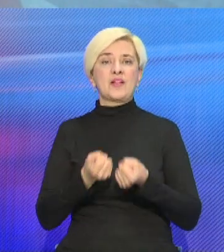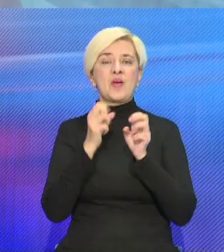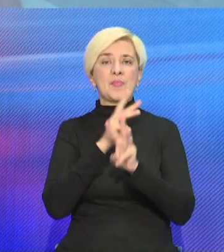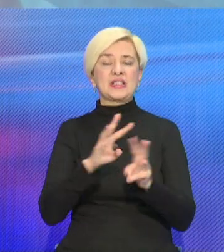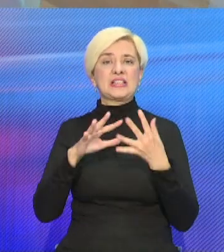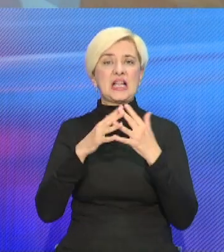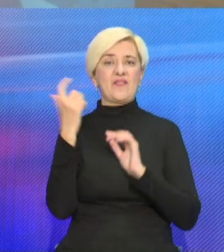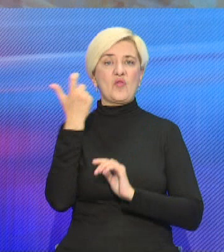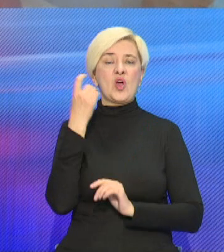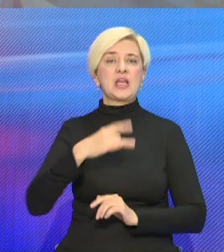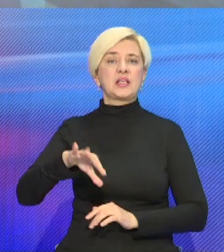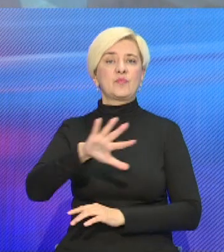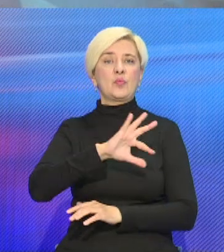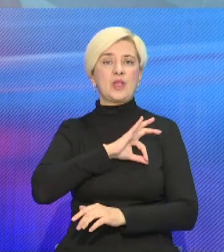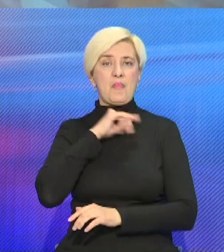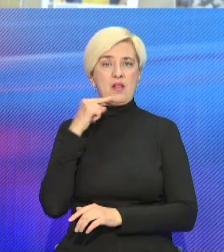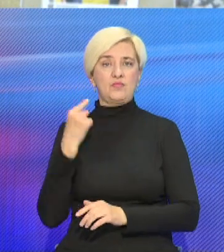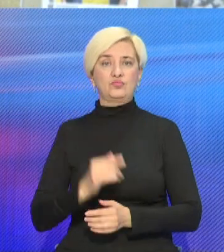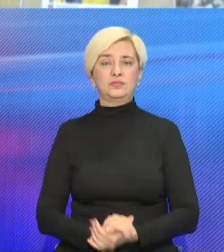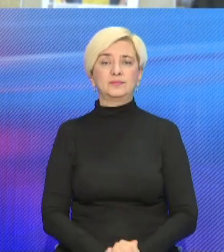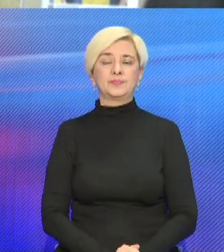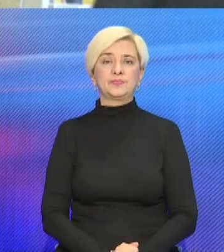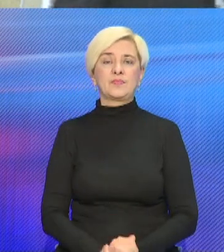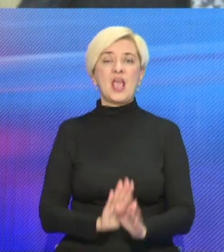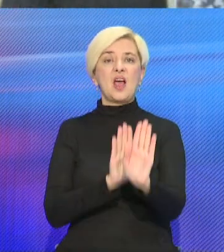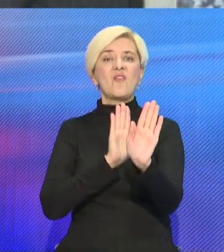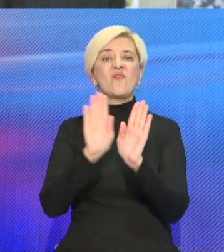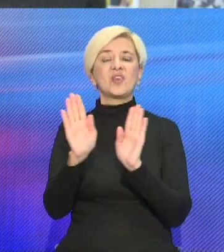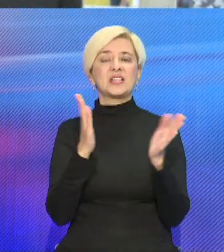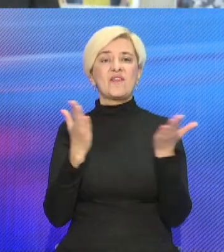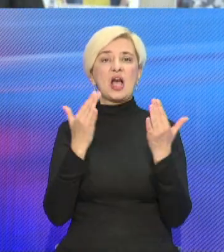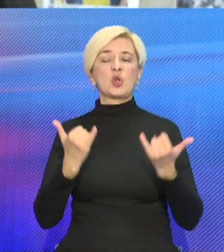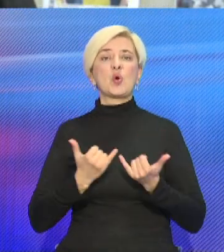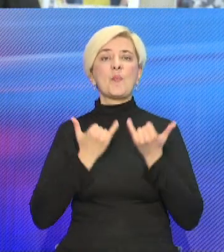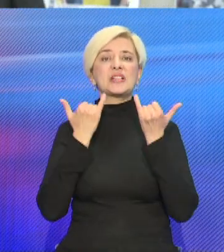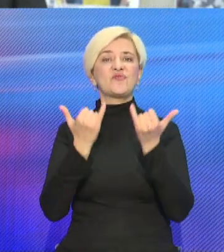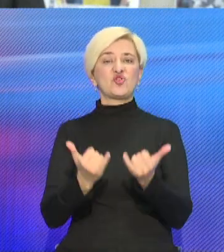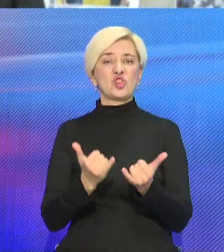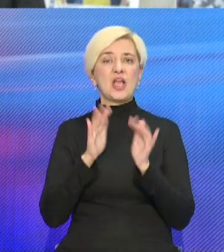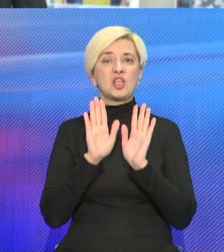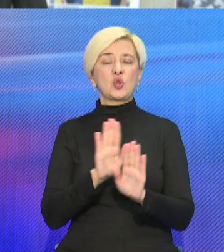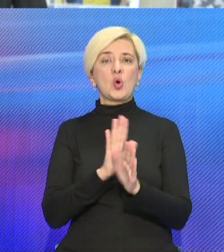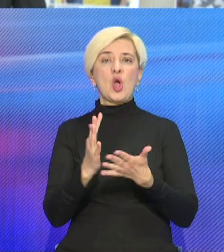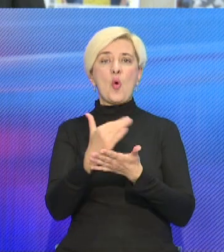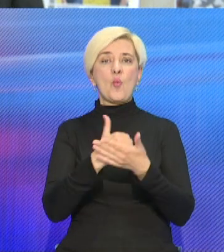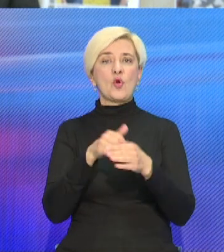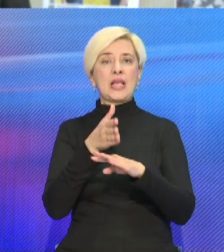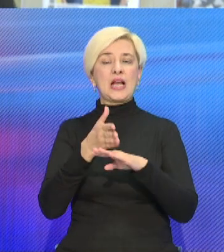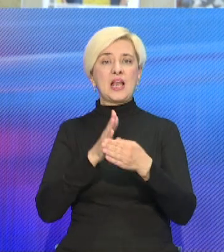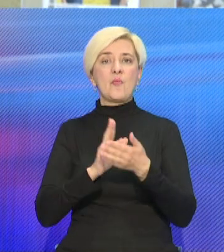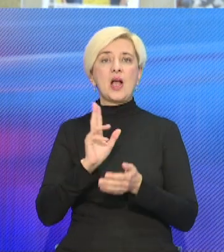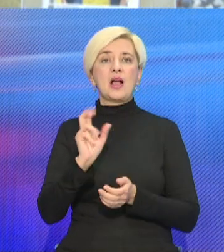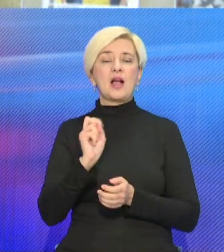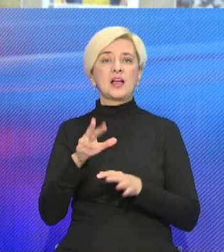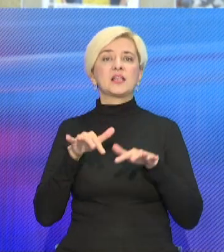господарки Республіки Білорусь. Выставка, которая посвящена не только уборке хлеба, как делу всенародному,